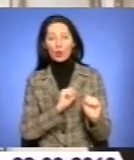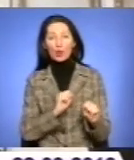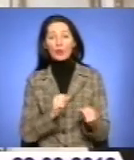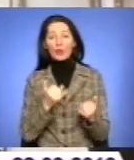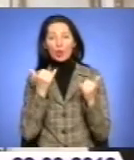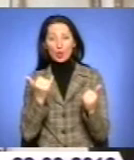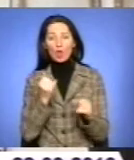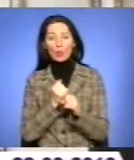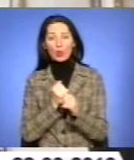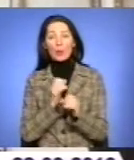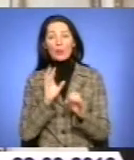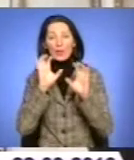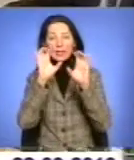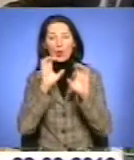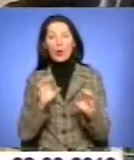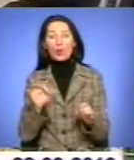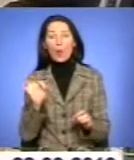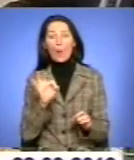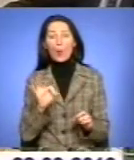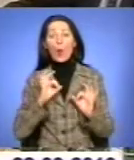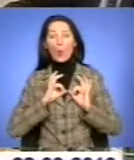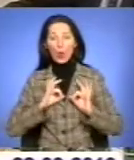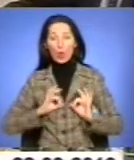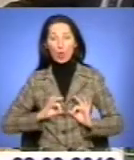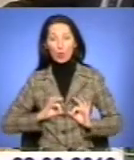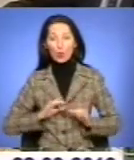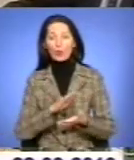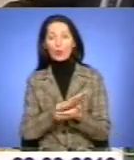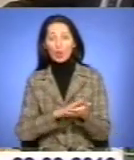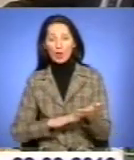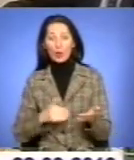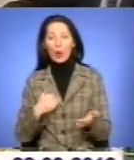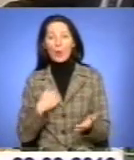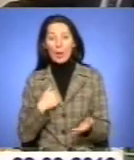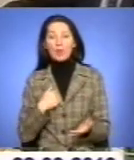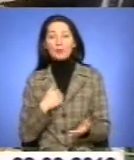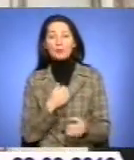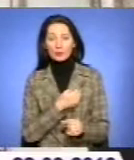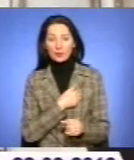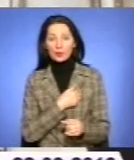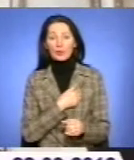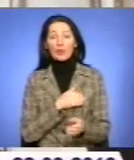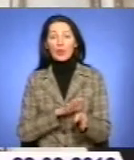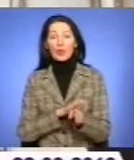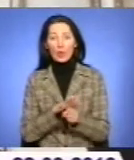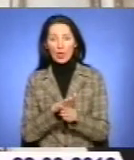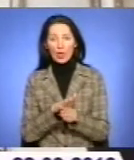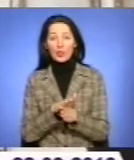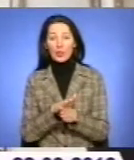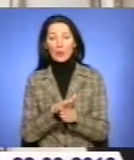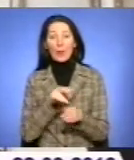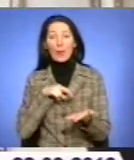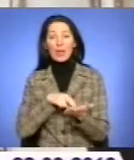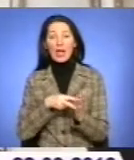ми працюємо над законом про прокуратуру. В подальшому ми налаштовані на виконання